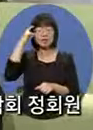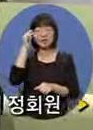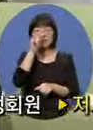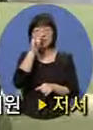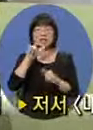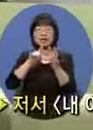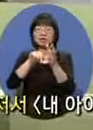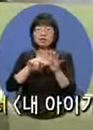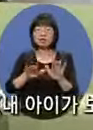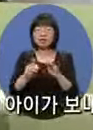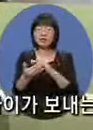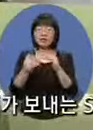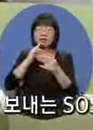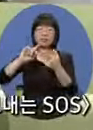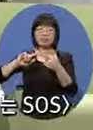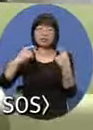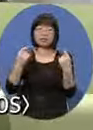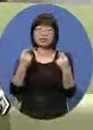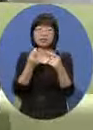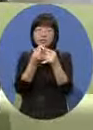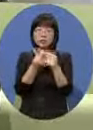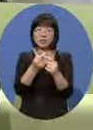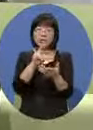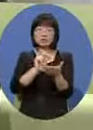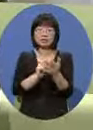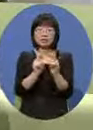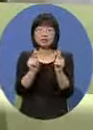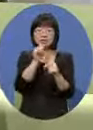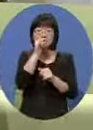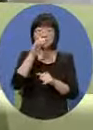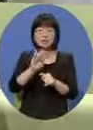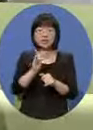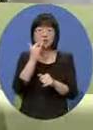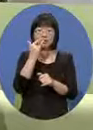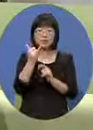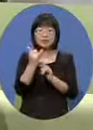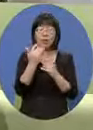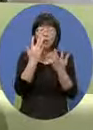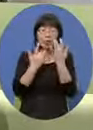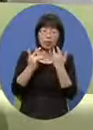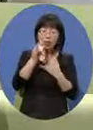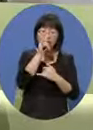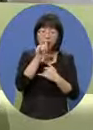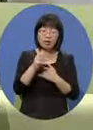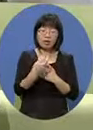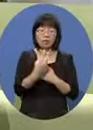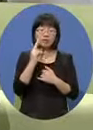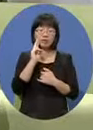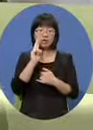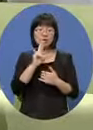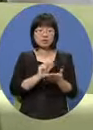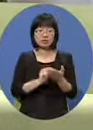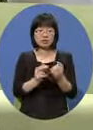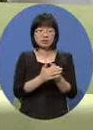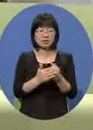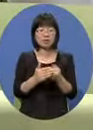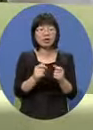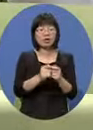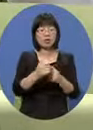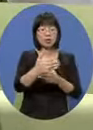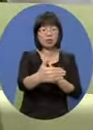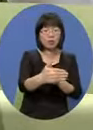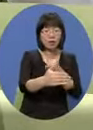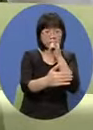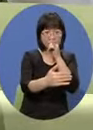경우에 이제 앞서 말씀드렸던 그런 소소한 증상들이 있는데 이제 부모님들이 놓치셨다 또 너무 심각한 일이라 아이가 이제 장기화되었다 뭐